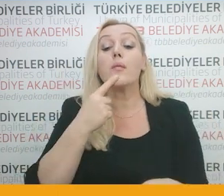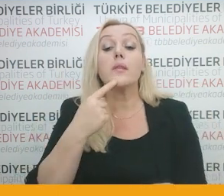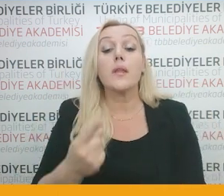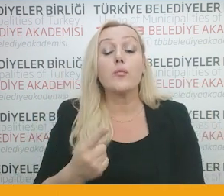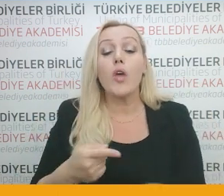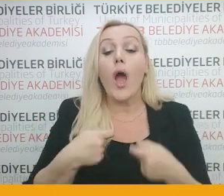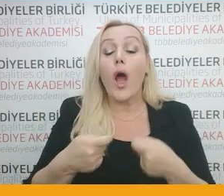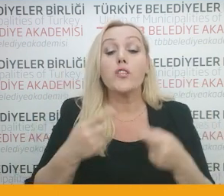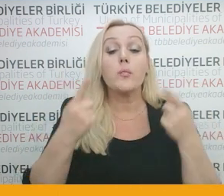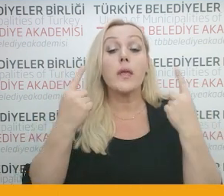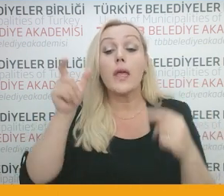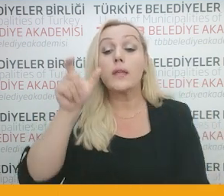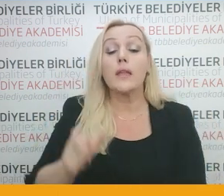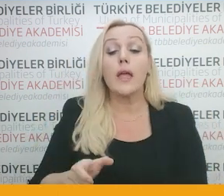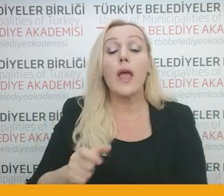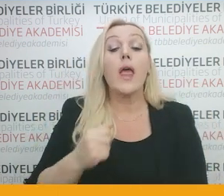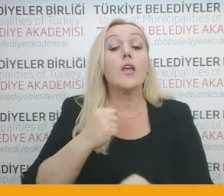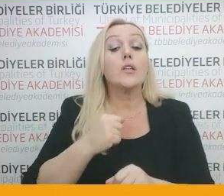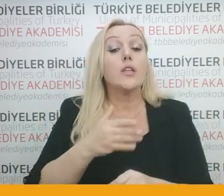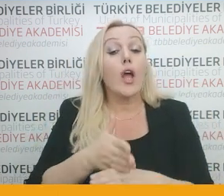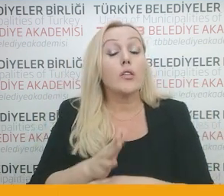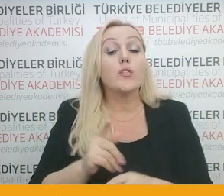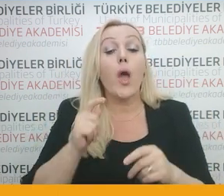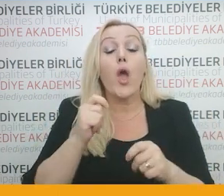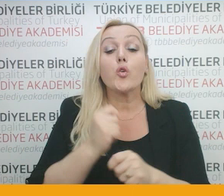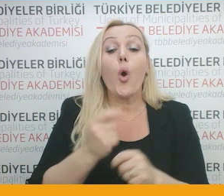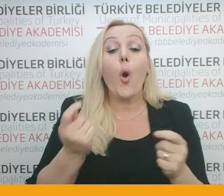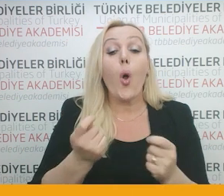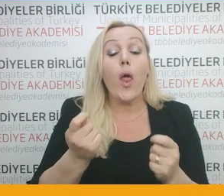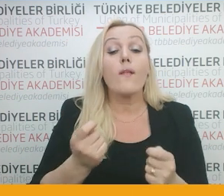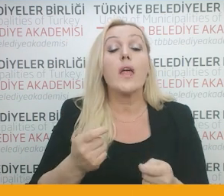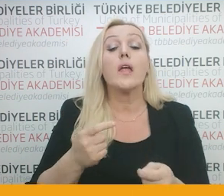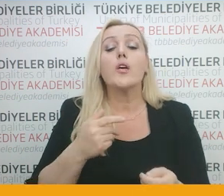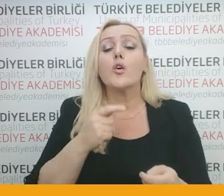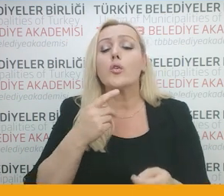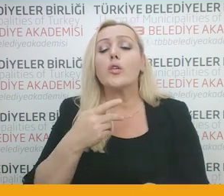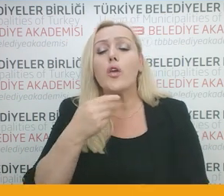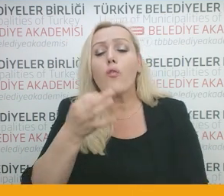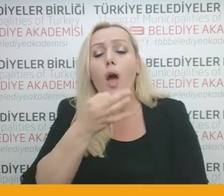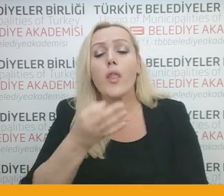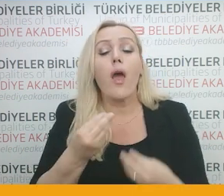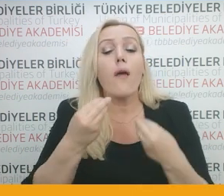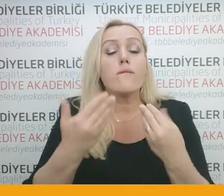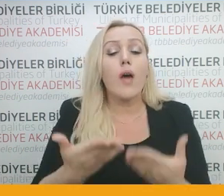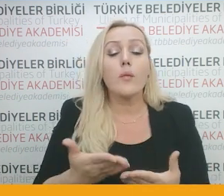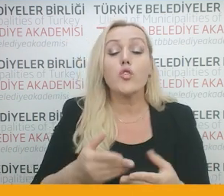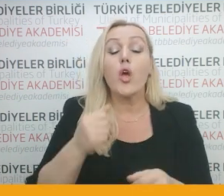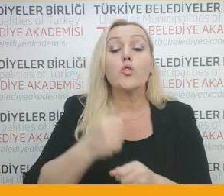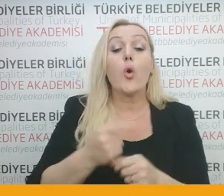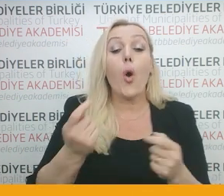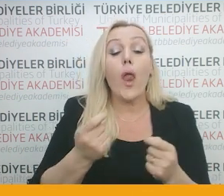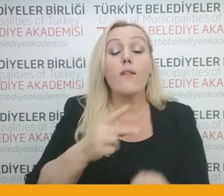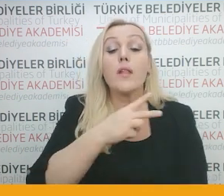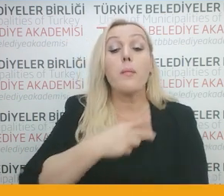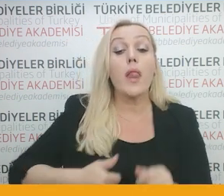Sonra harcama yetkilileri ve gerçekleştirme görevleri bir savunma yapmış. Demişler ki usulsüz atanan personel görevde olan belediye başkanı tarafından